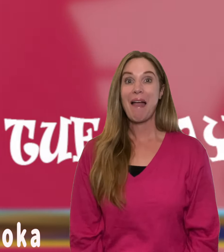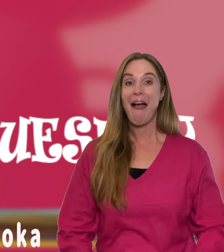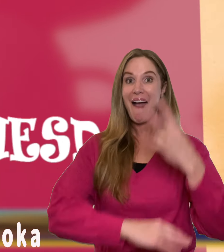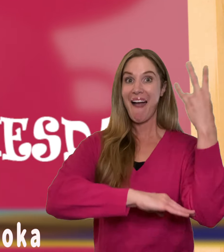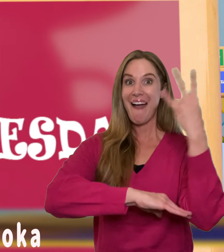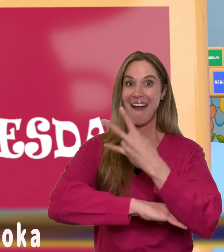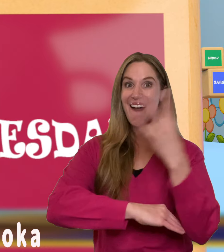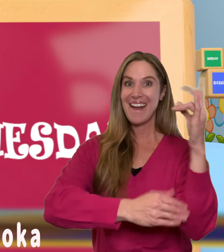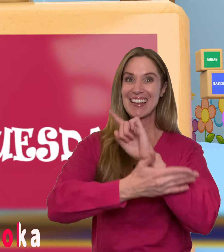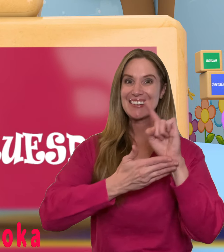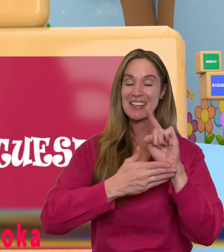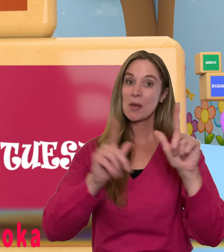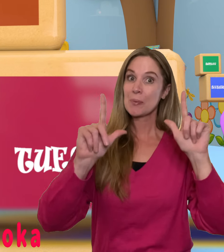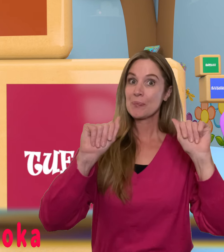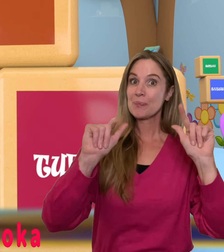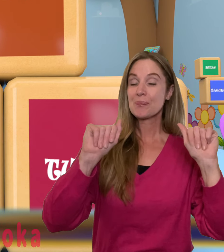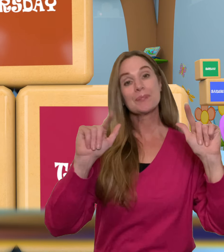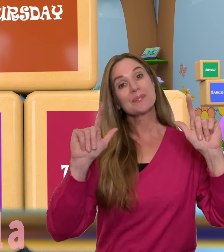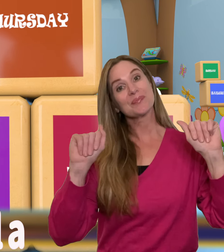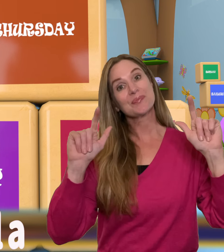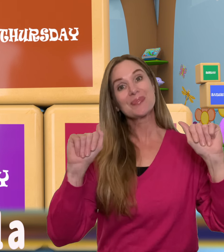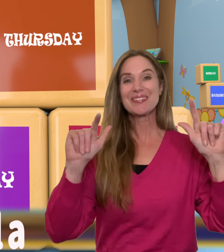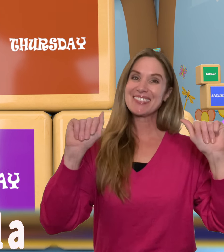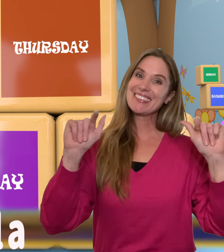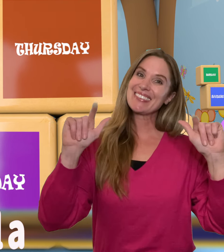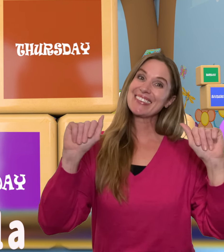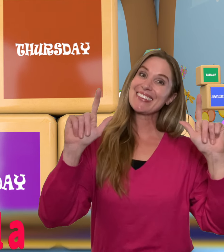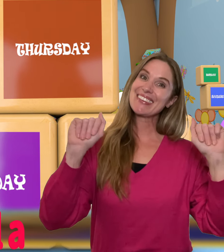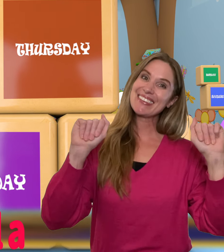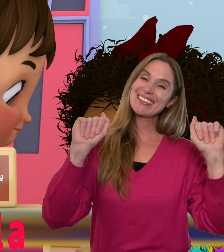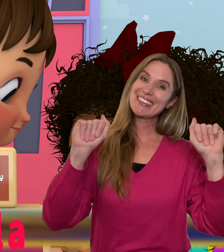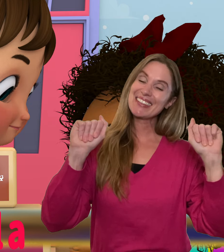ラ週間には7日